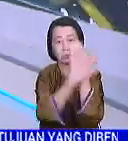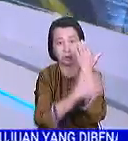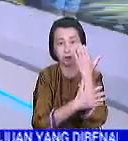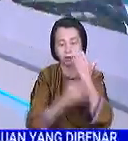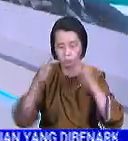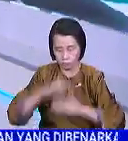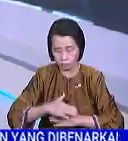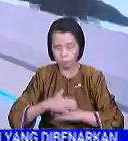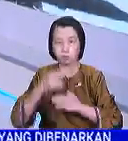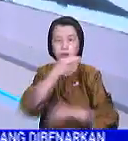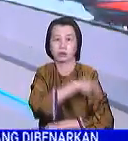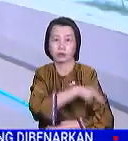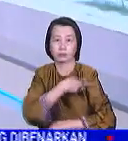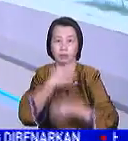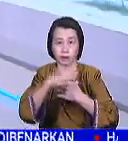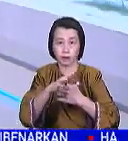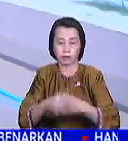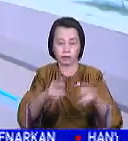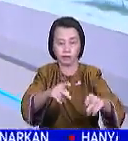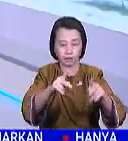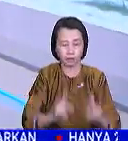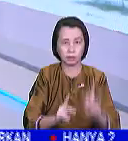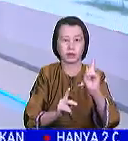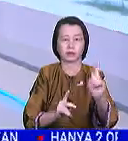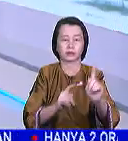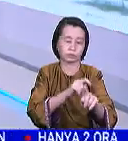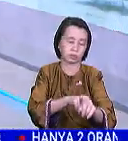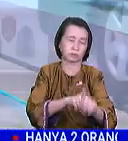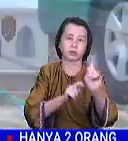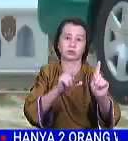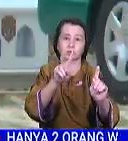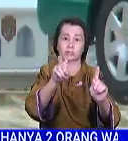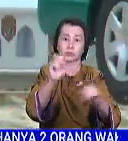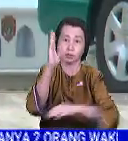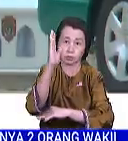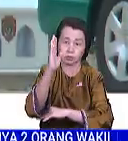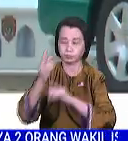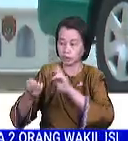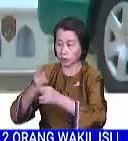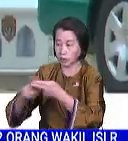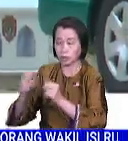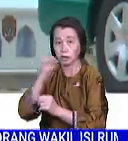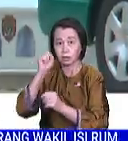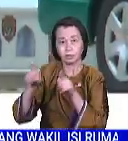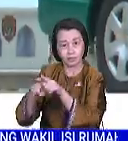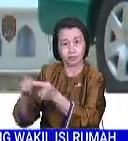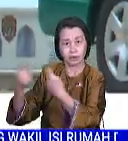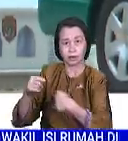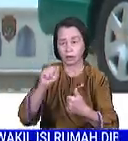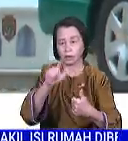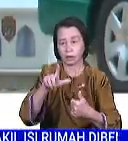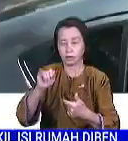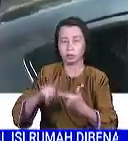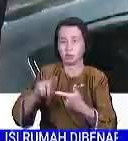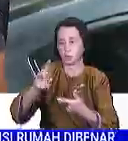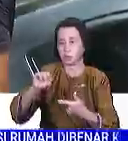di hospital. Ia kemudian dikebumikan 1.20 tengah hari. Antara rakan artis yang hadir ialah Ali Putih, Rahim